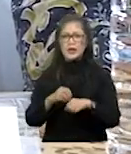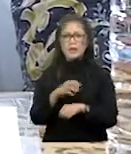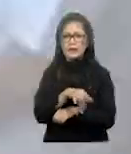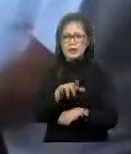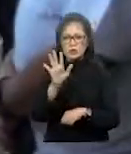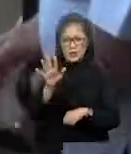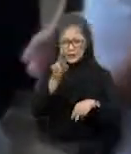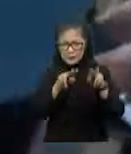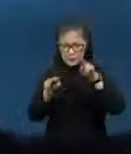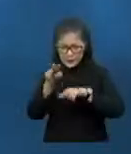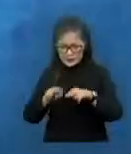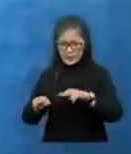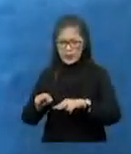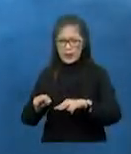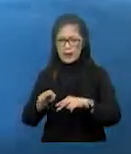lihat.